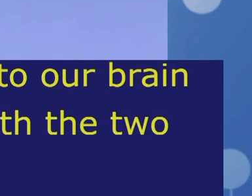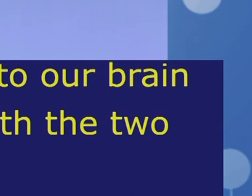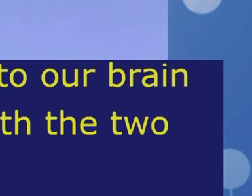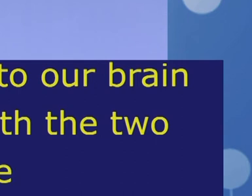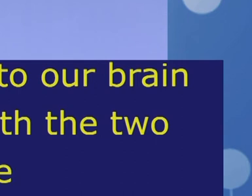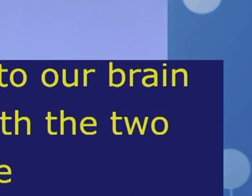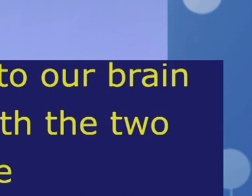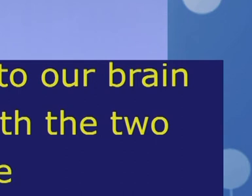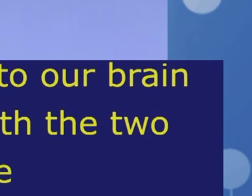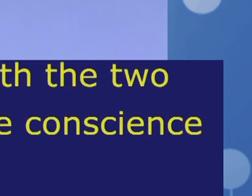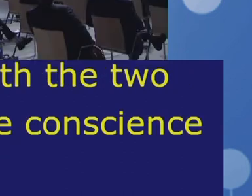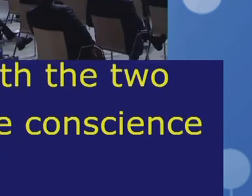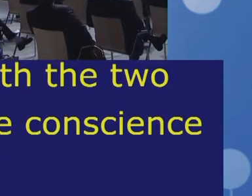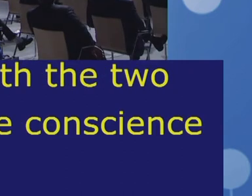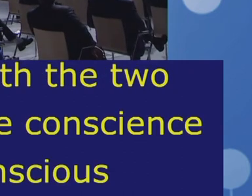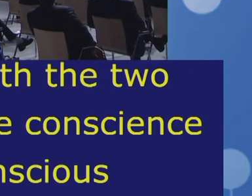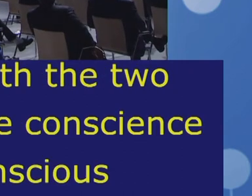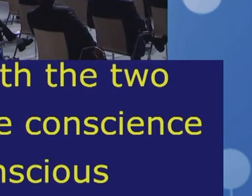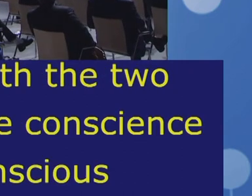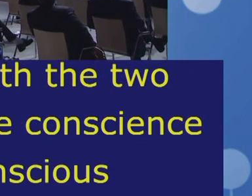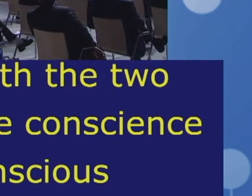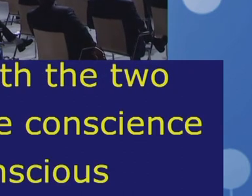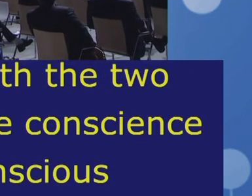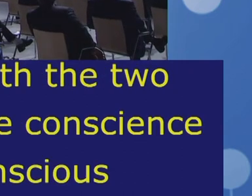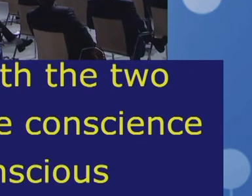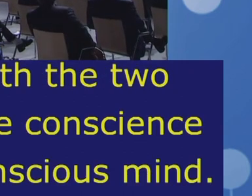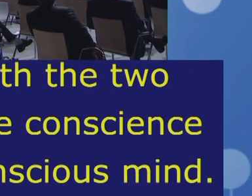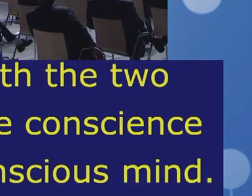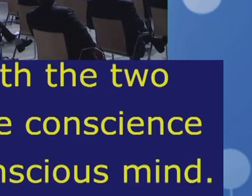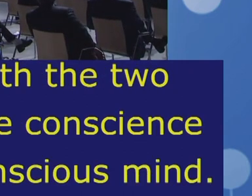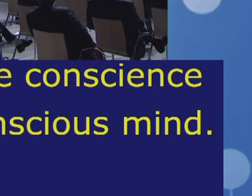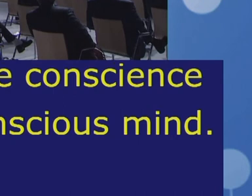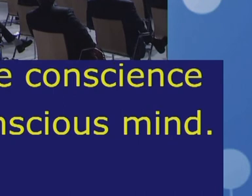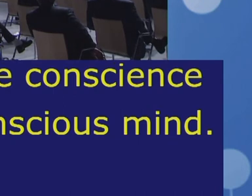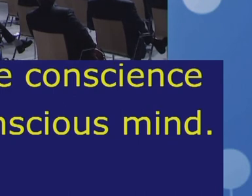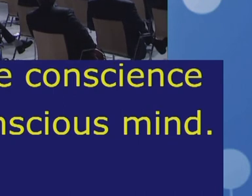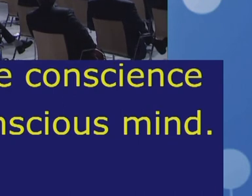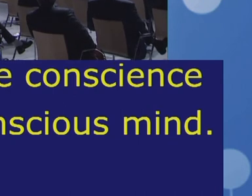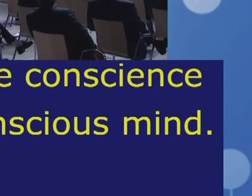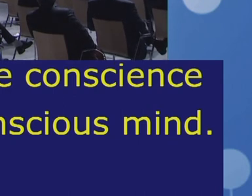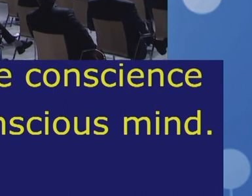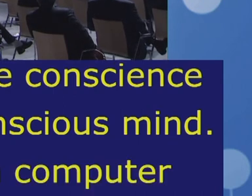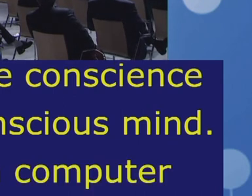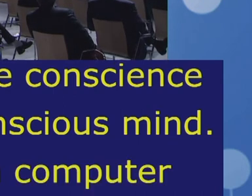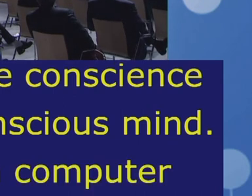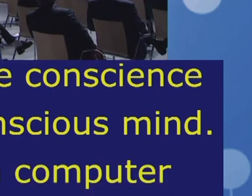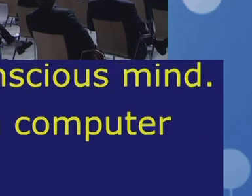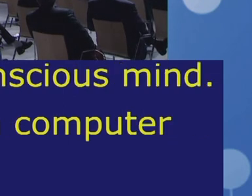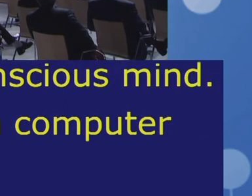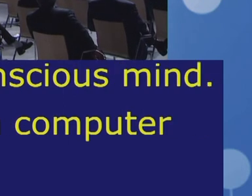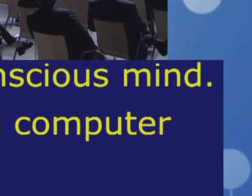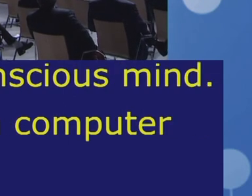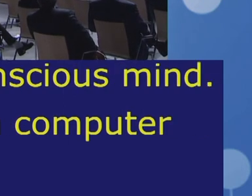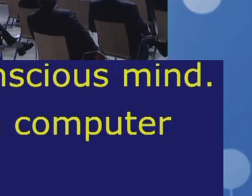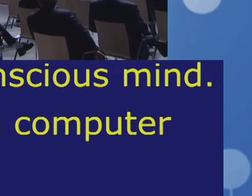بالمحتويات النصية والصوتية. سرعة البث سوف تزداد إلى مستويات خيالية،